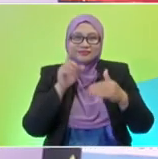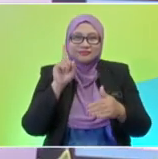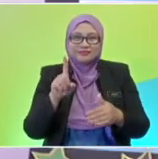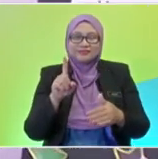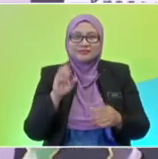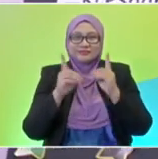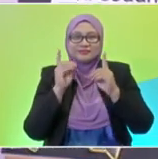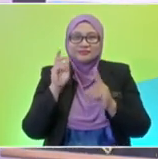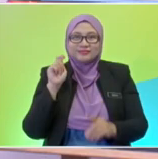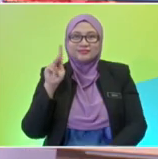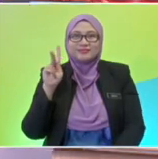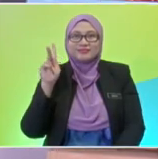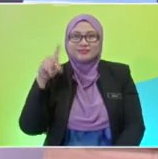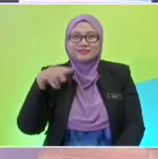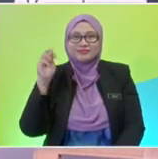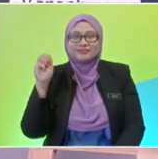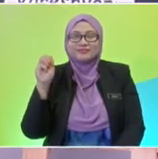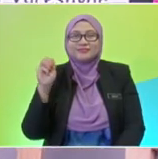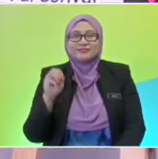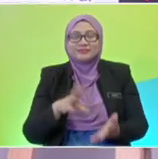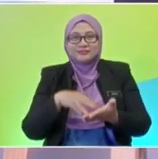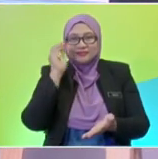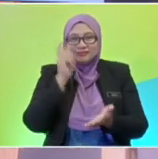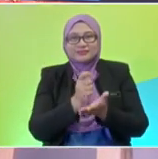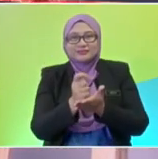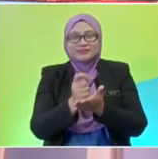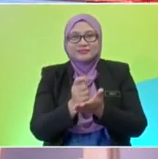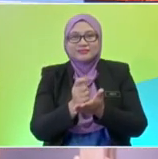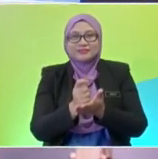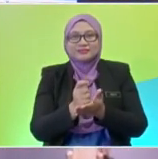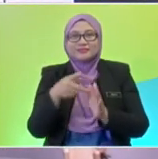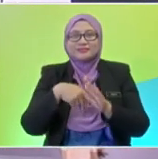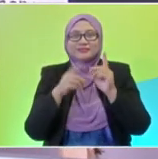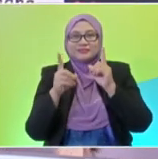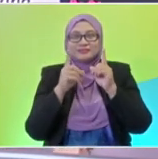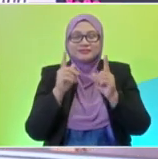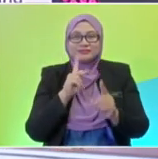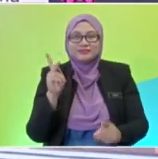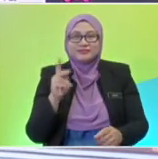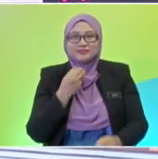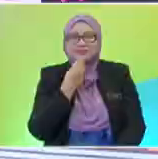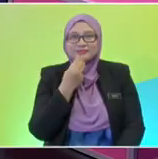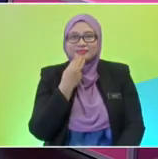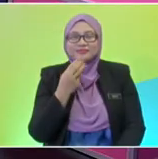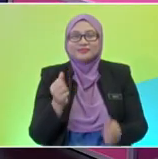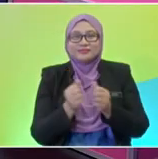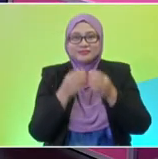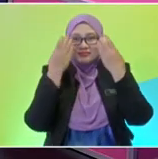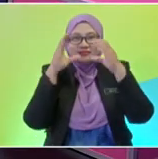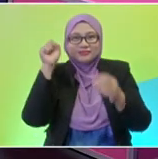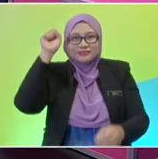hari ini kita belajar tentang toleransi bagi mata pelajaran pendidikan moral bersama dengan Cikgu Sasi Raja Oke